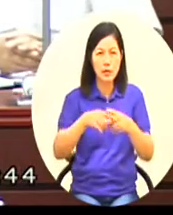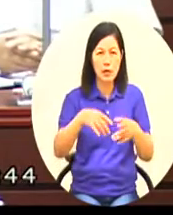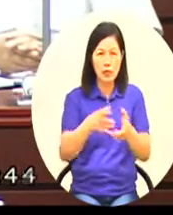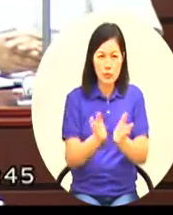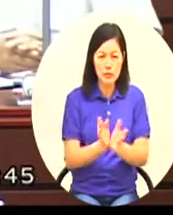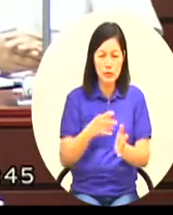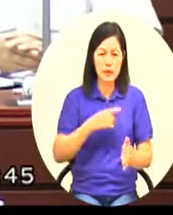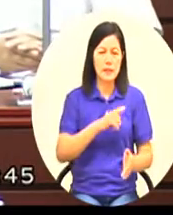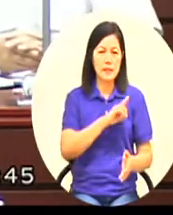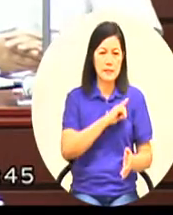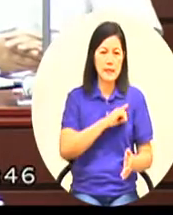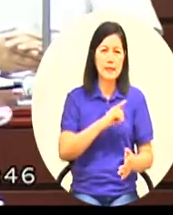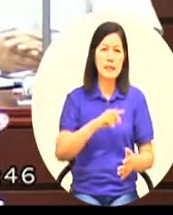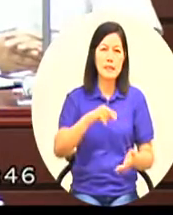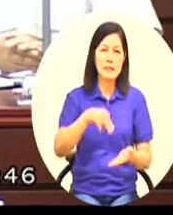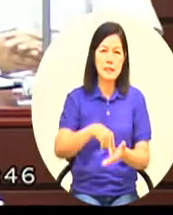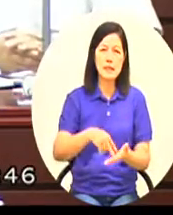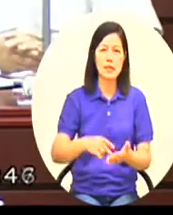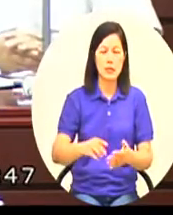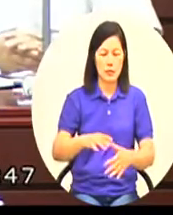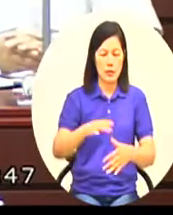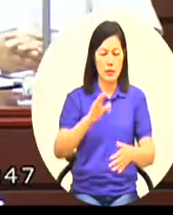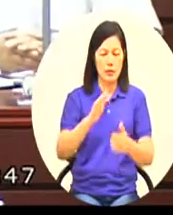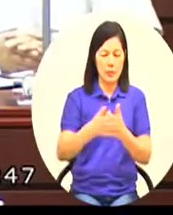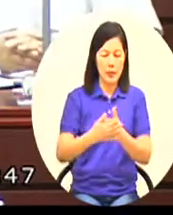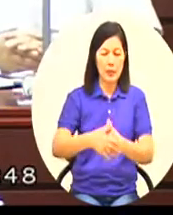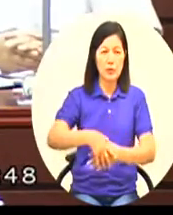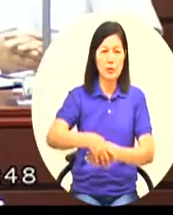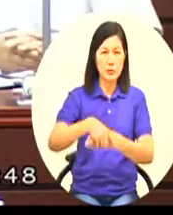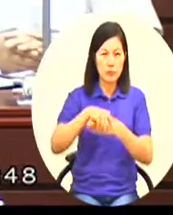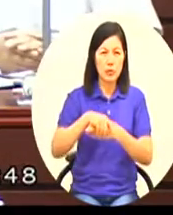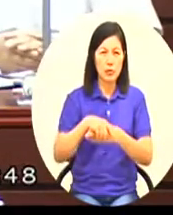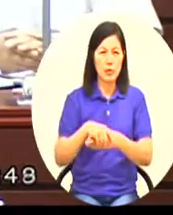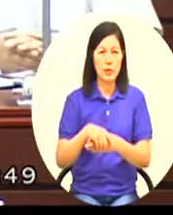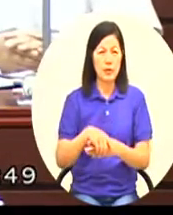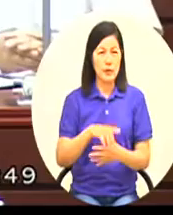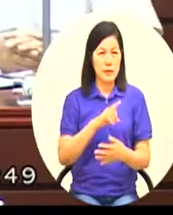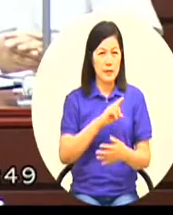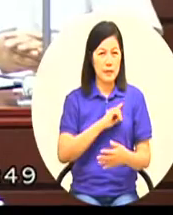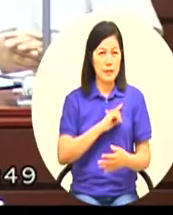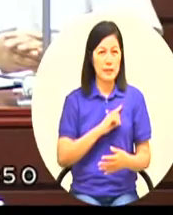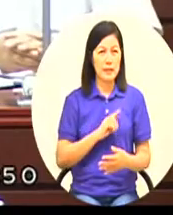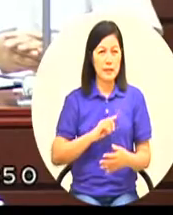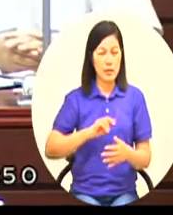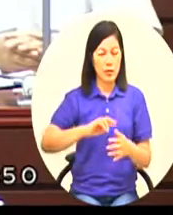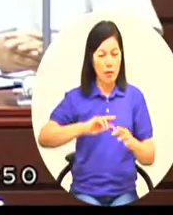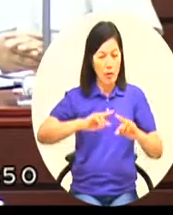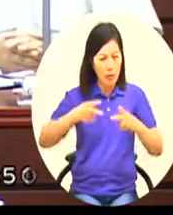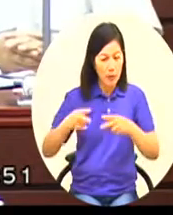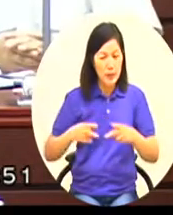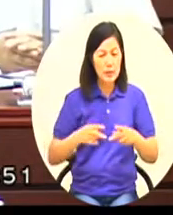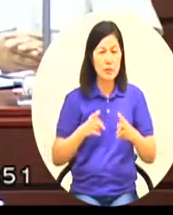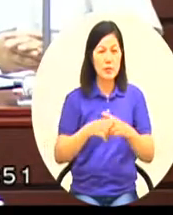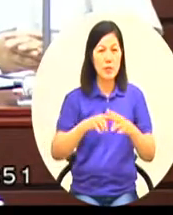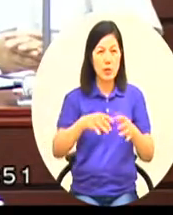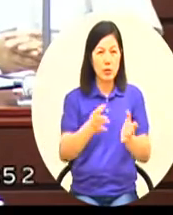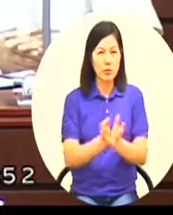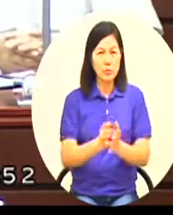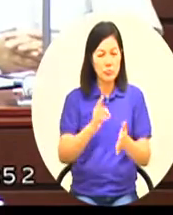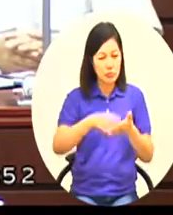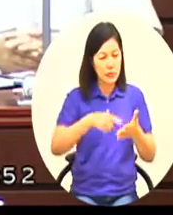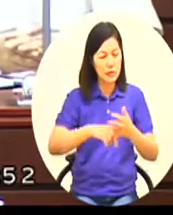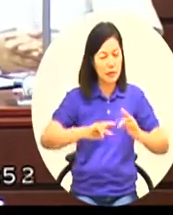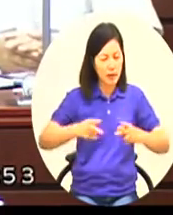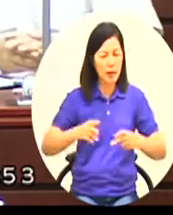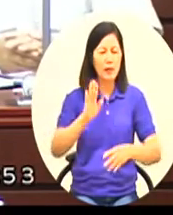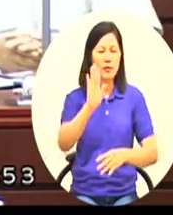自力救助啊，我们警察局自己的同仁要培养，我们本来就有这维修小组，但是都做简易的维修。我们